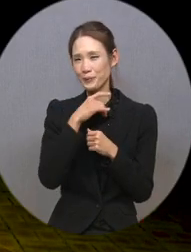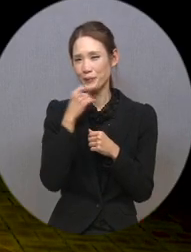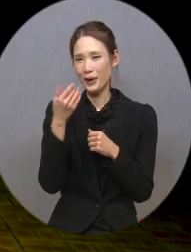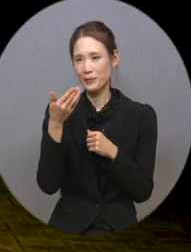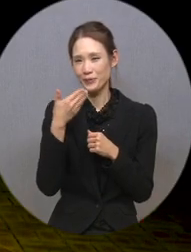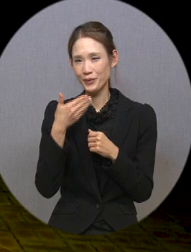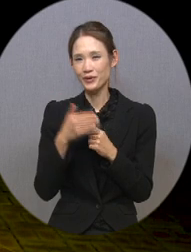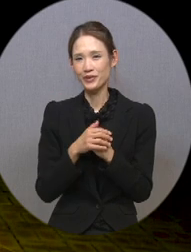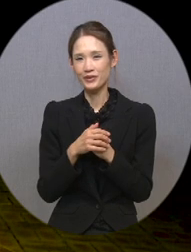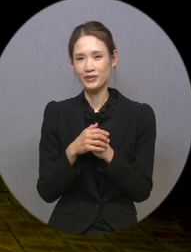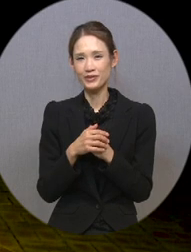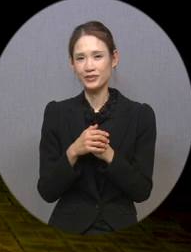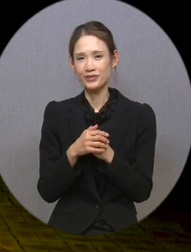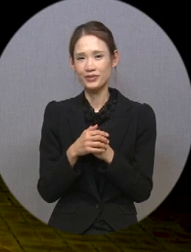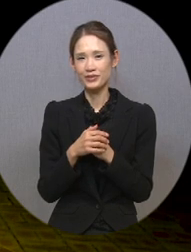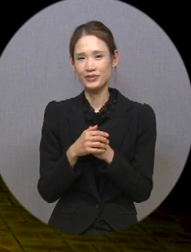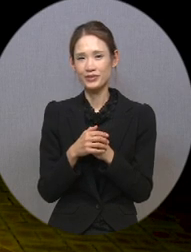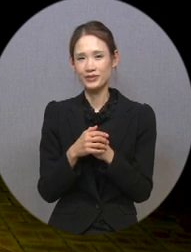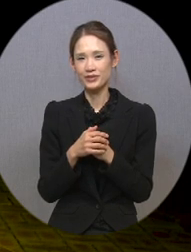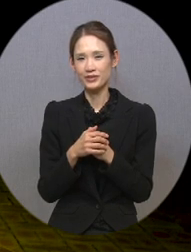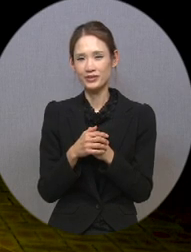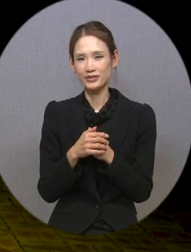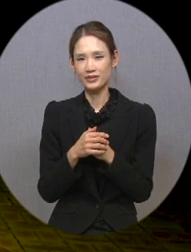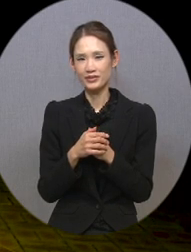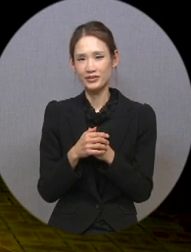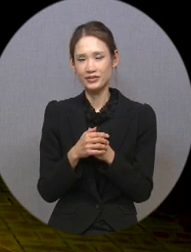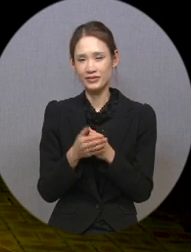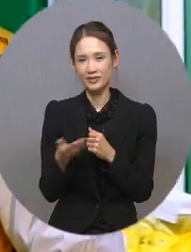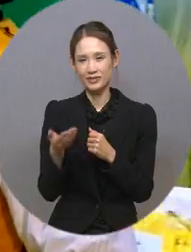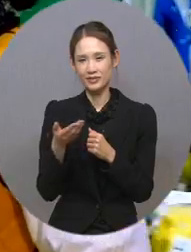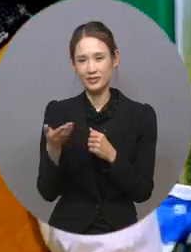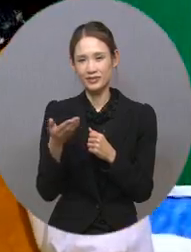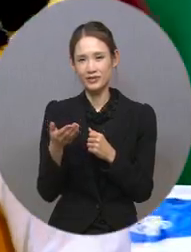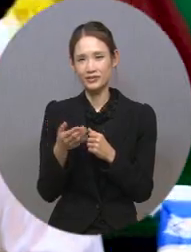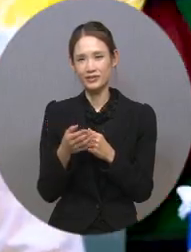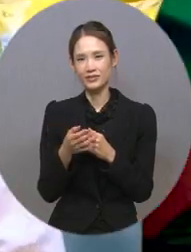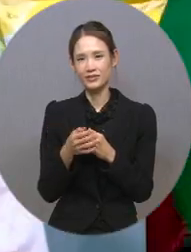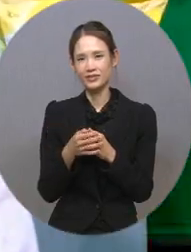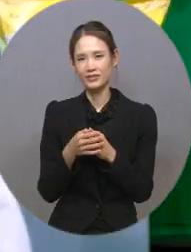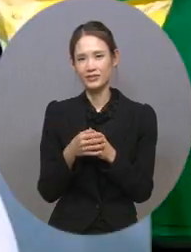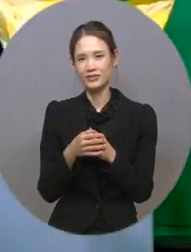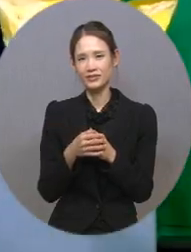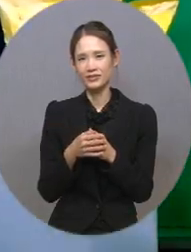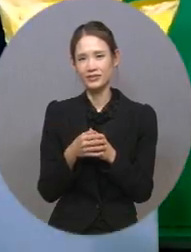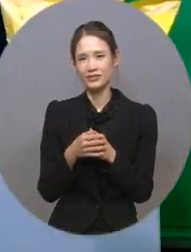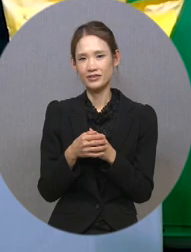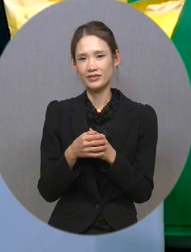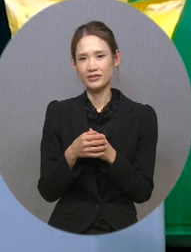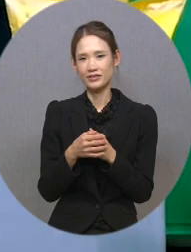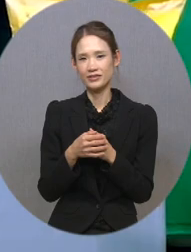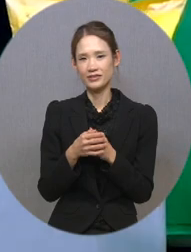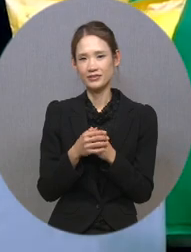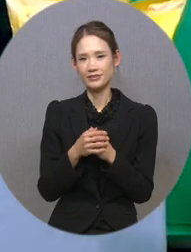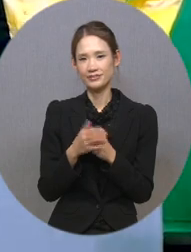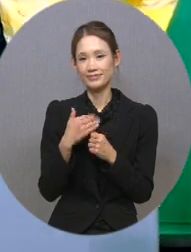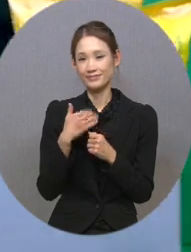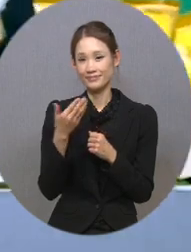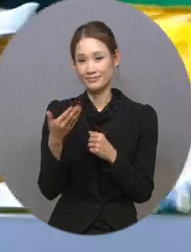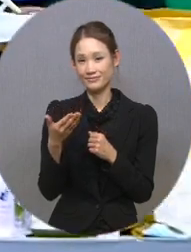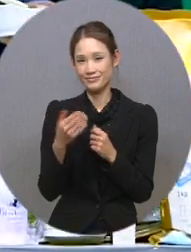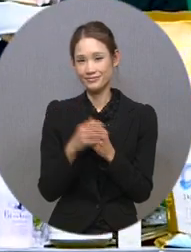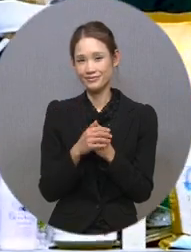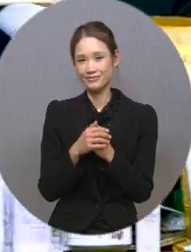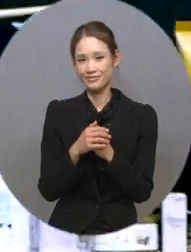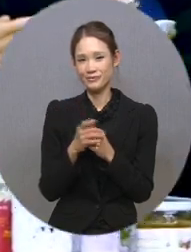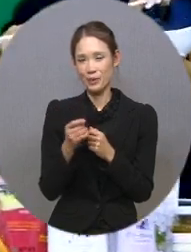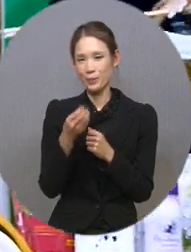주셔. 국물. 국물도 보자. 국물. 야, 오. 어머머머. 어머머. 이 머리를 묶어야